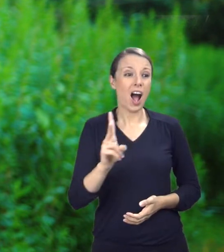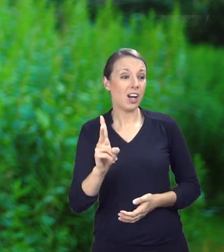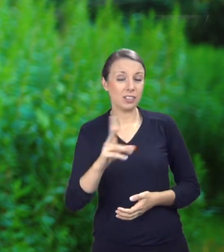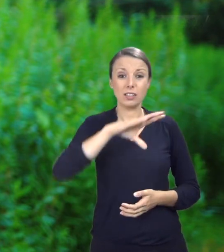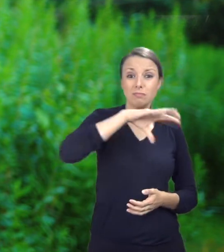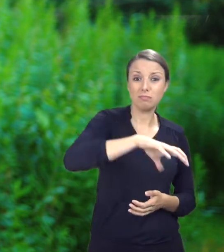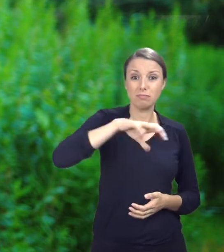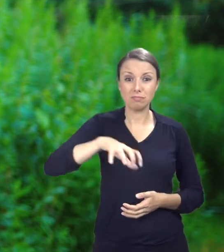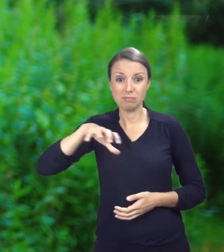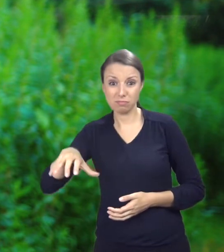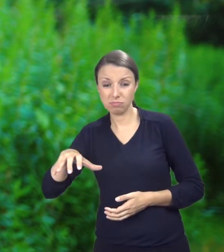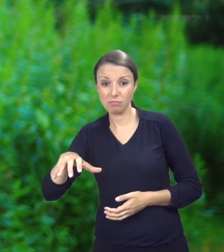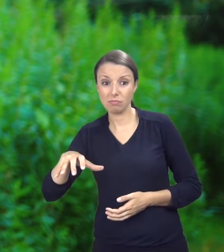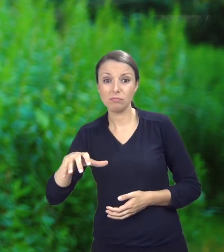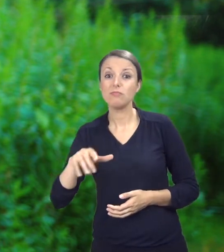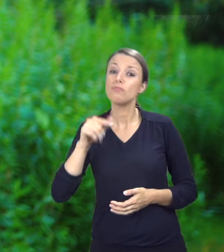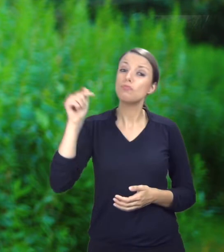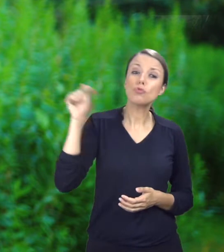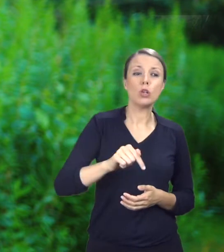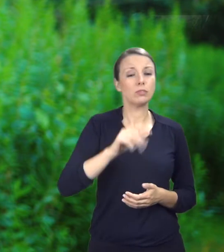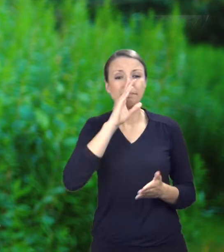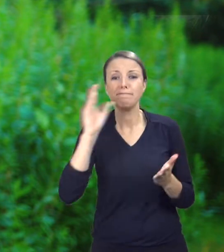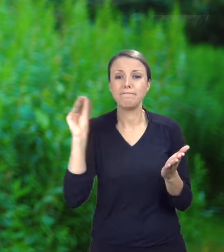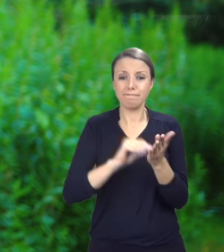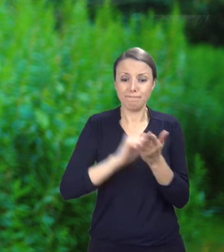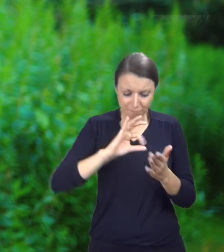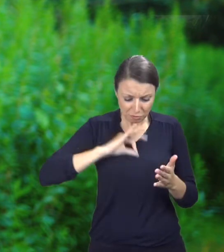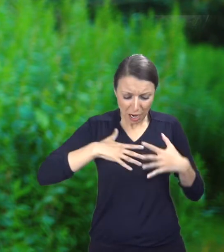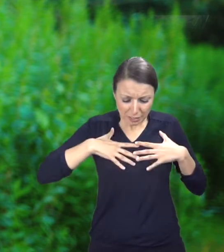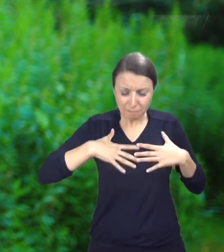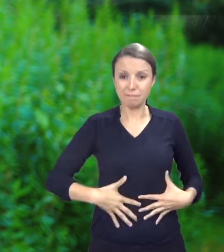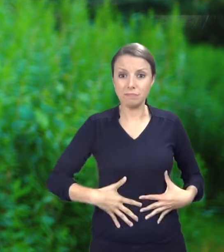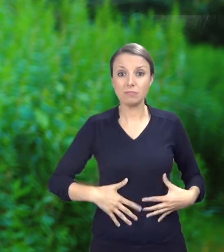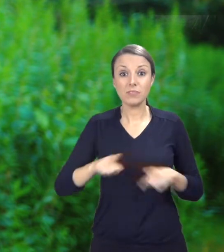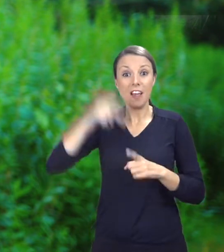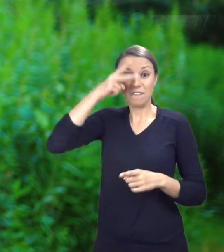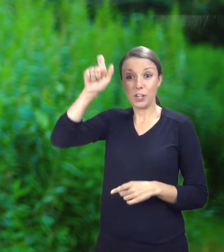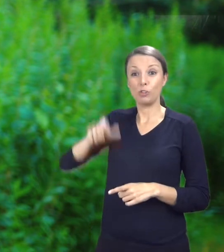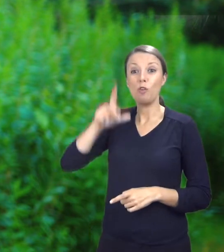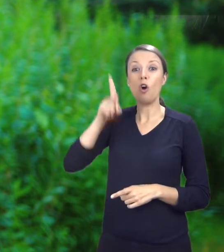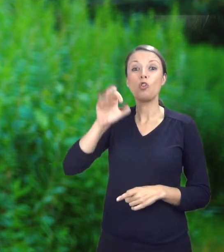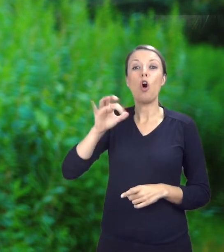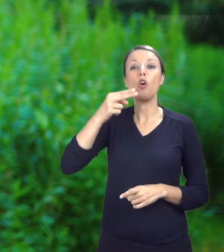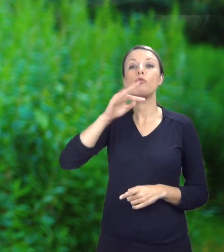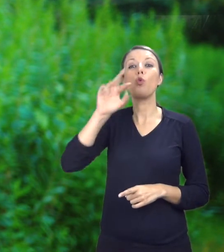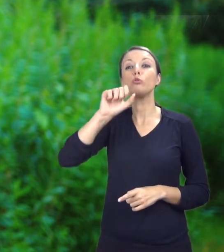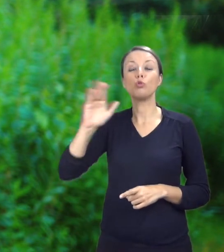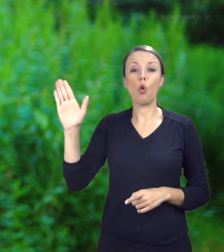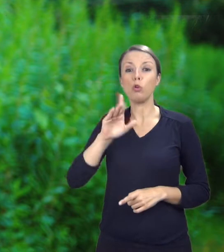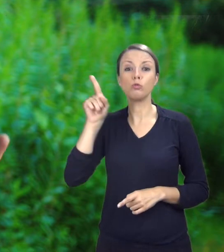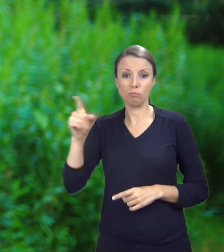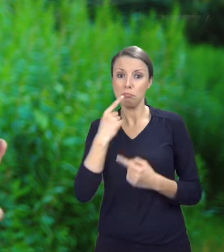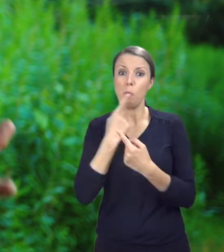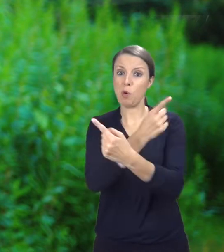każdy z tych zagadnień, każda z tych dziedzin wymaga podejścia empirycznego. Jak powiedział Konfucjusz, jeżeli mi powiesz, to zapomnę,